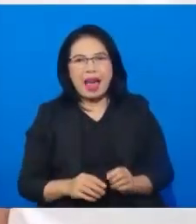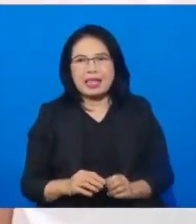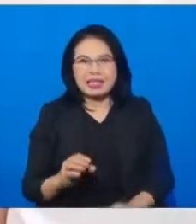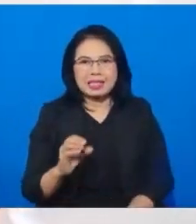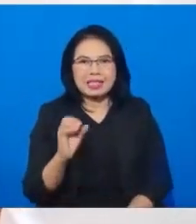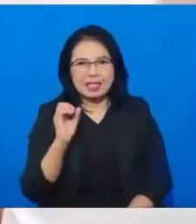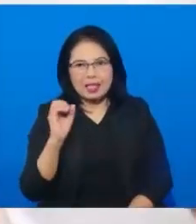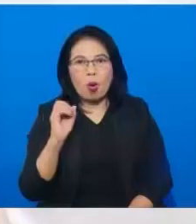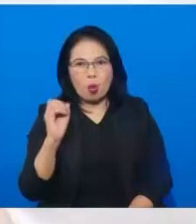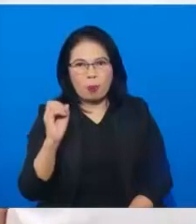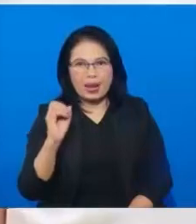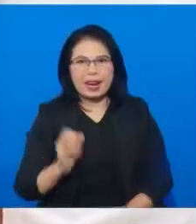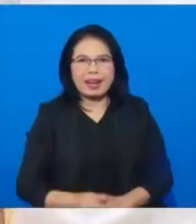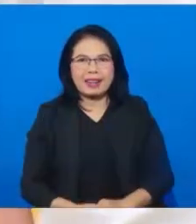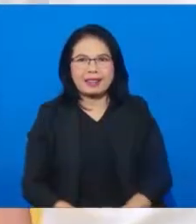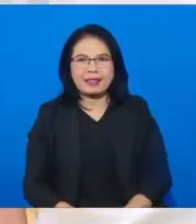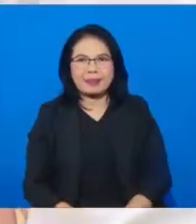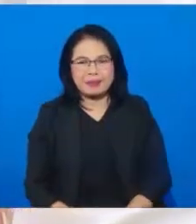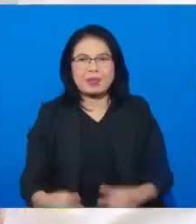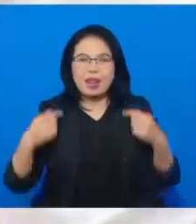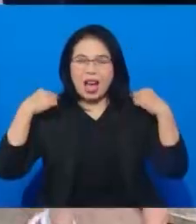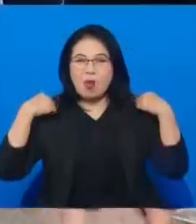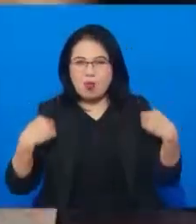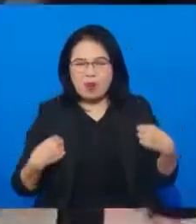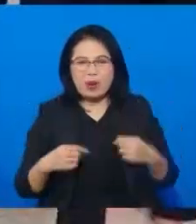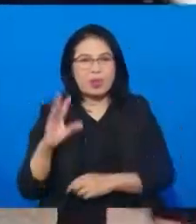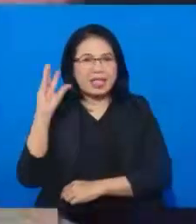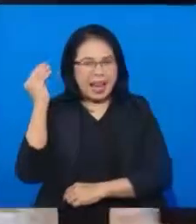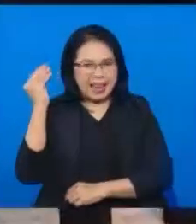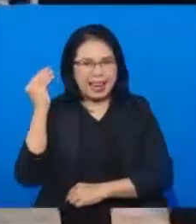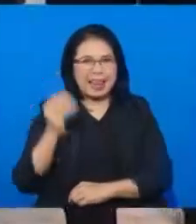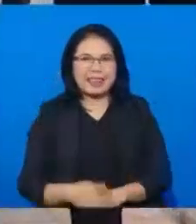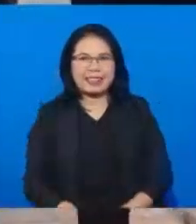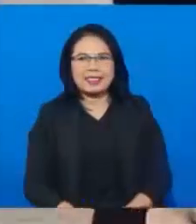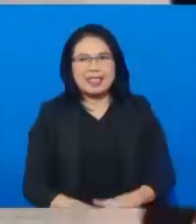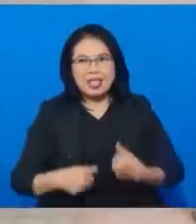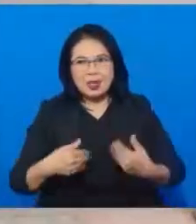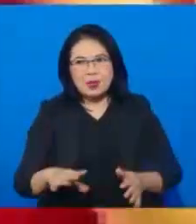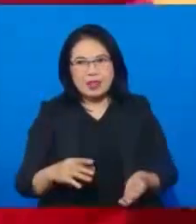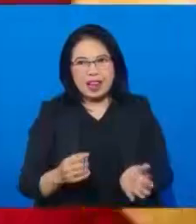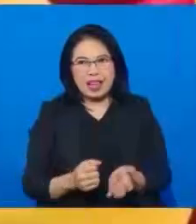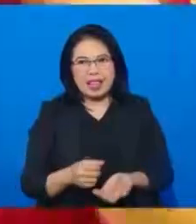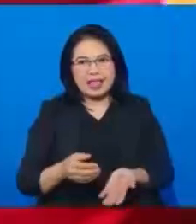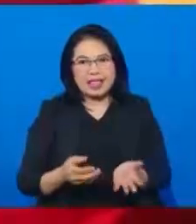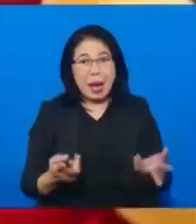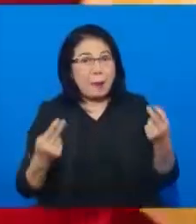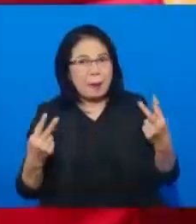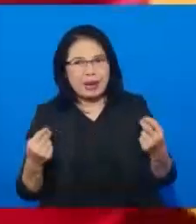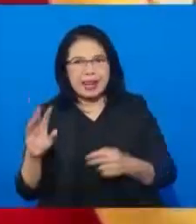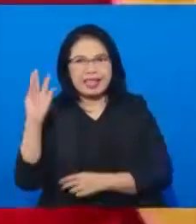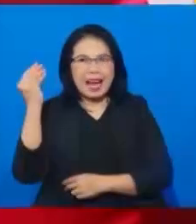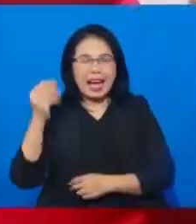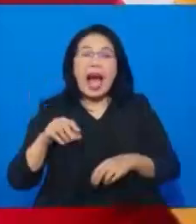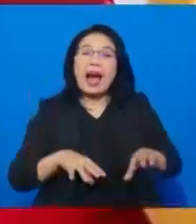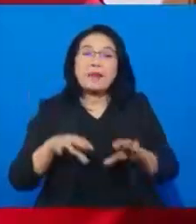Erick Thohir, didampingi PJ Gubernur DKI Jakarta Heru Budi Hartono. Setelah trofi dipamerkan di Jakarta, selanjutnya akan berpindah ke